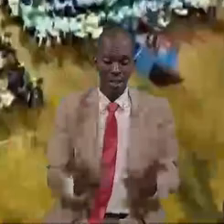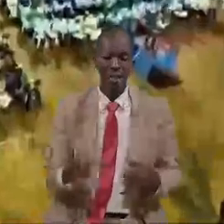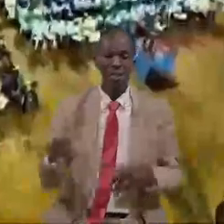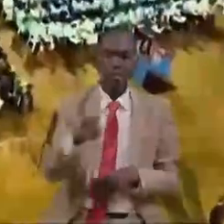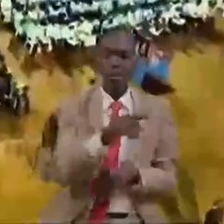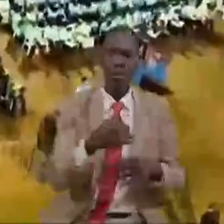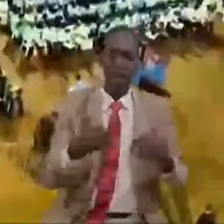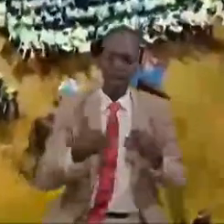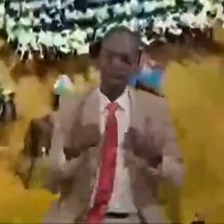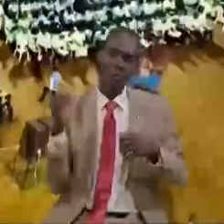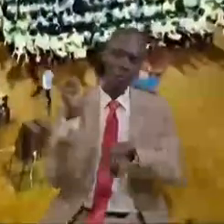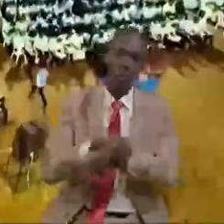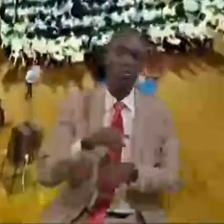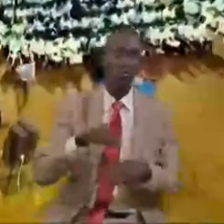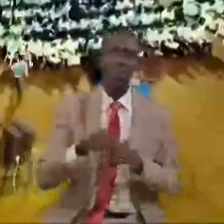vaincus.